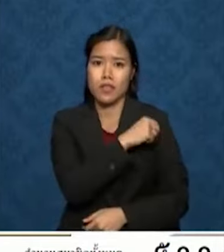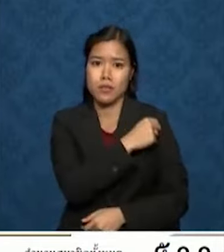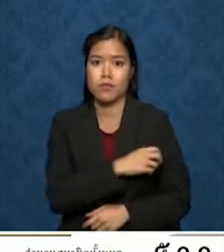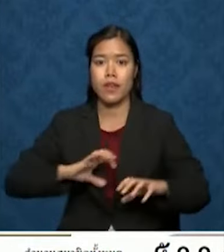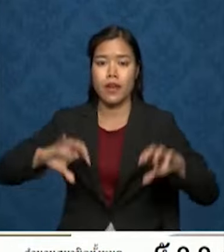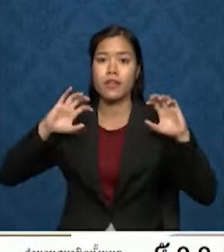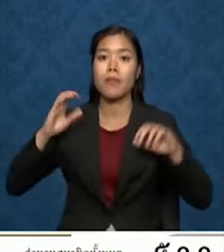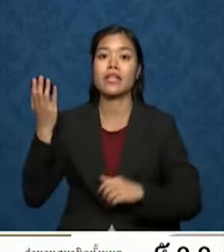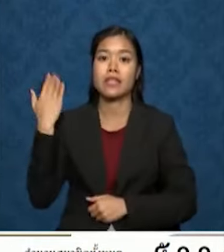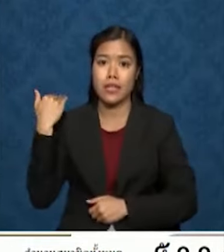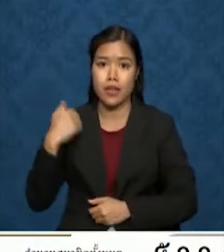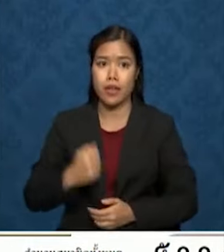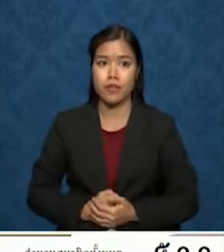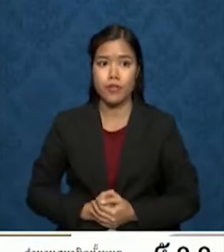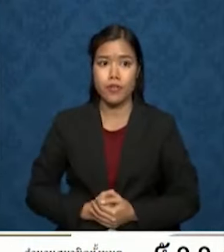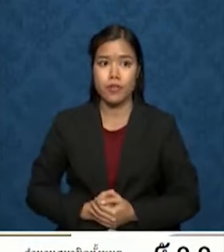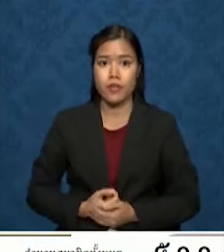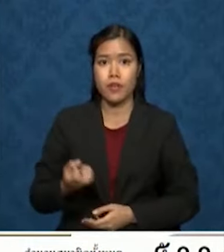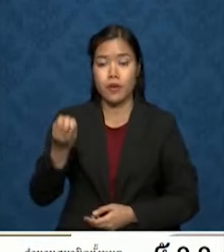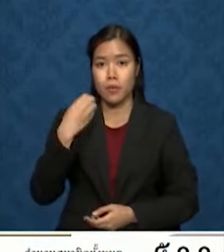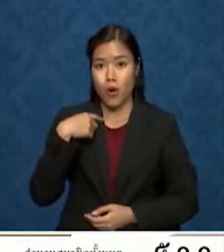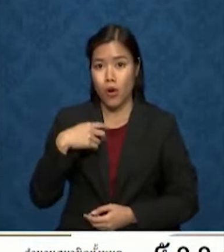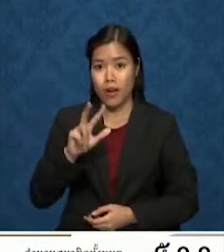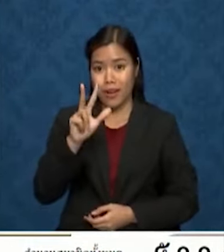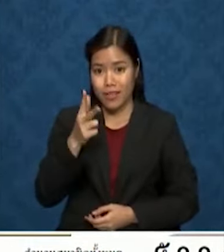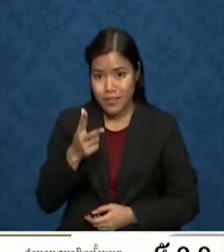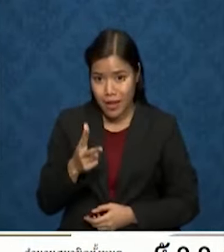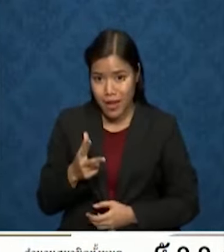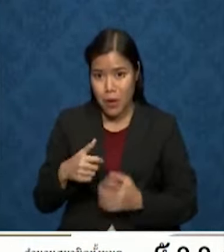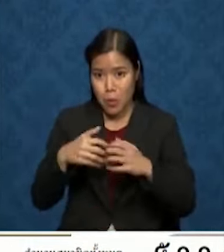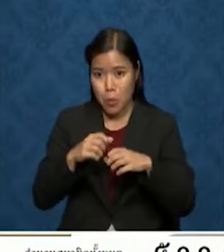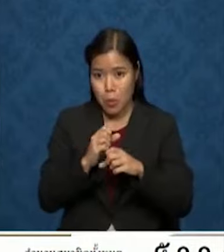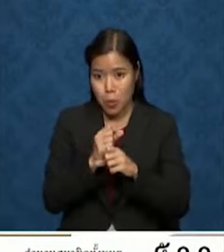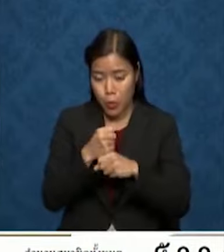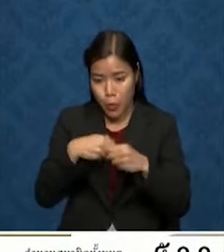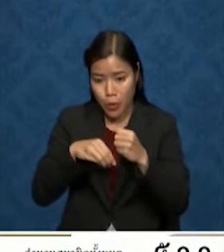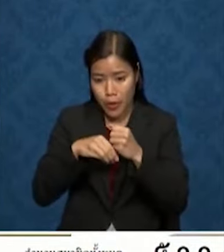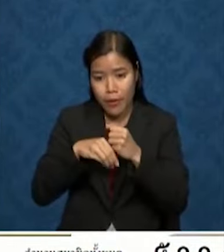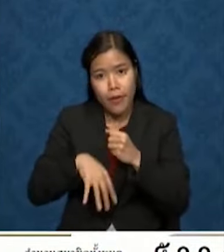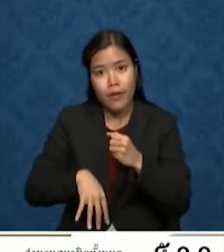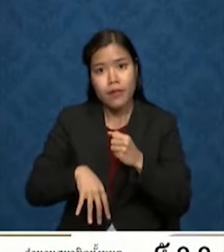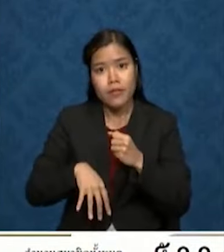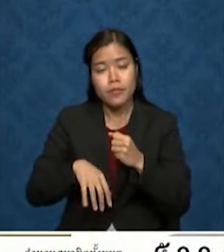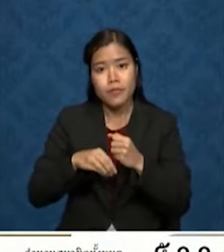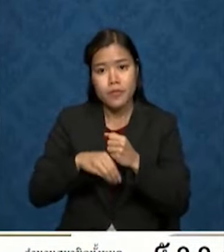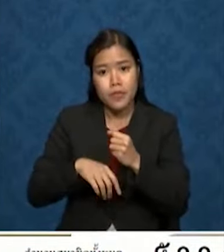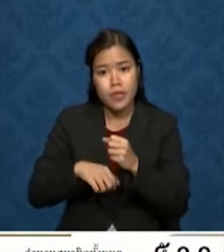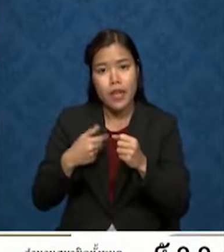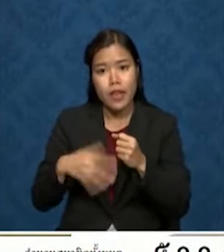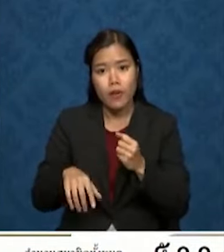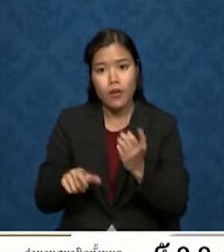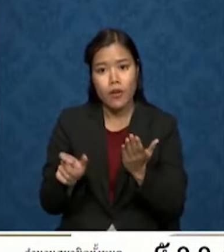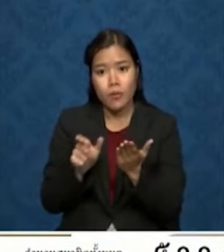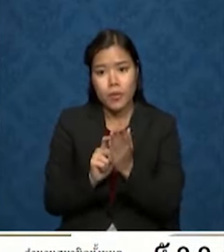มาให้สารสกัดกัญชาที่มีค่า TSE มากกวา 0.2%